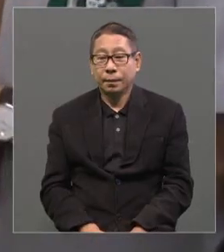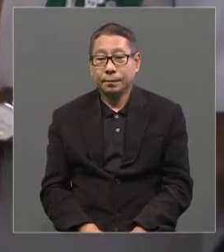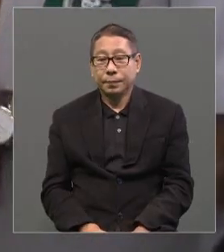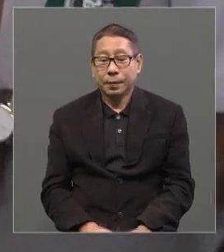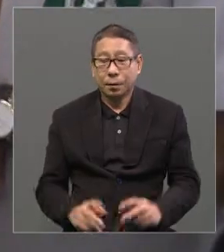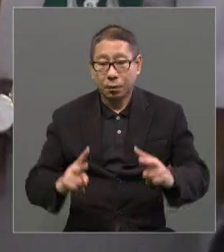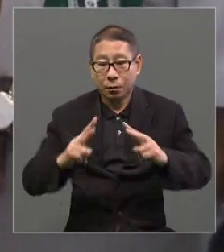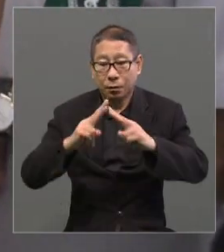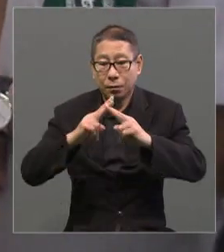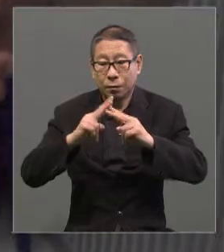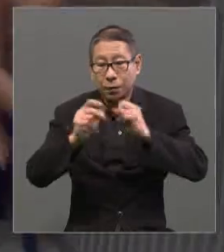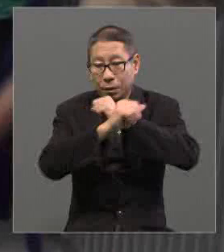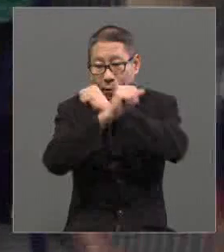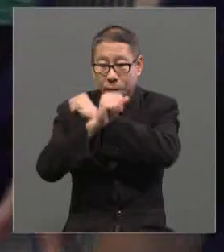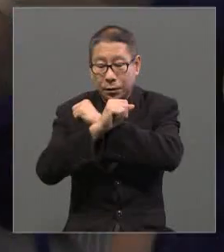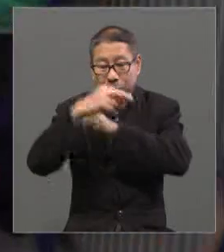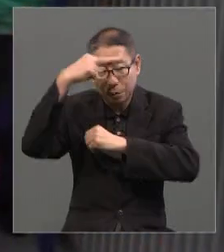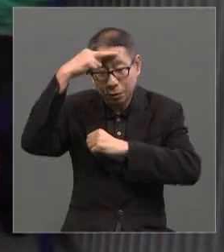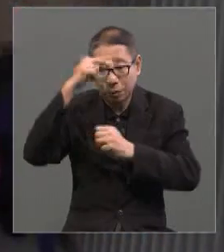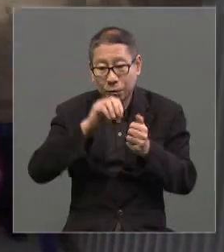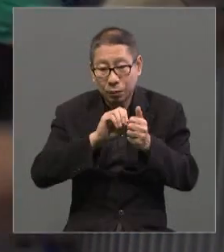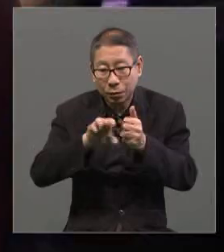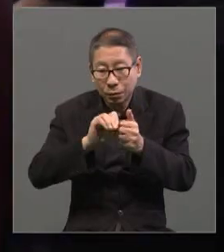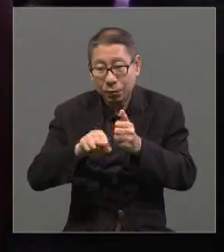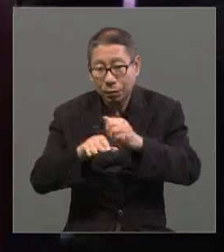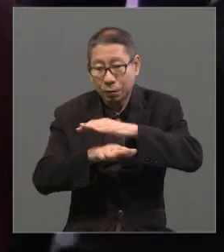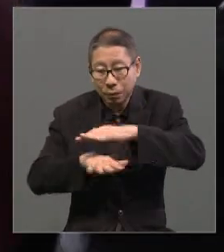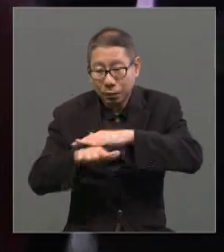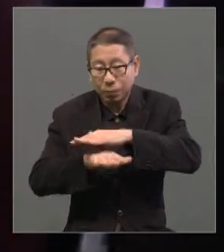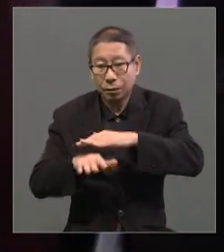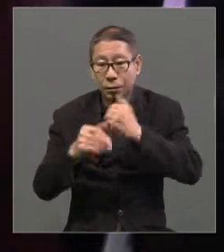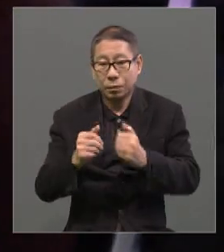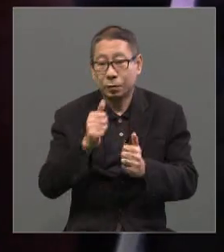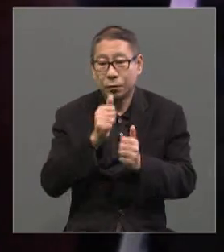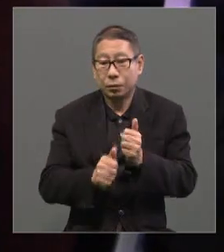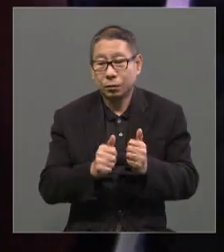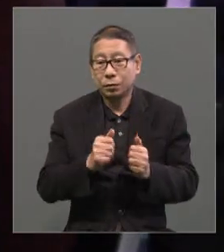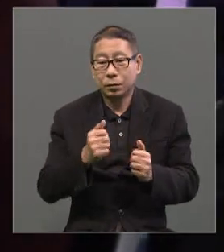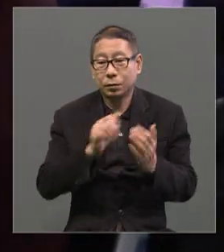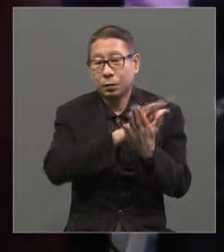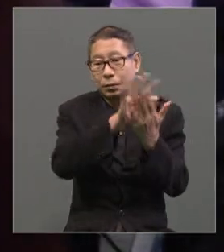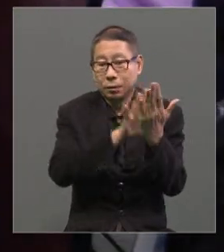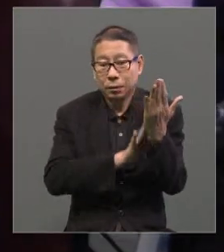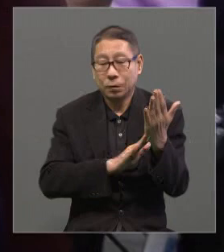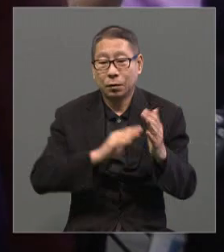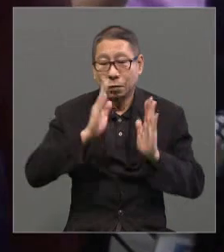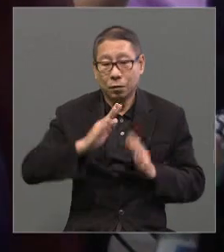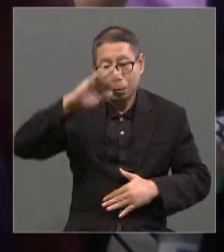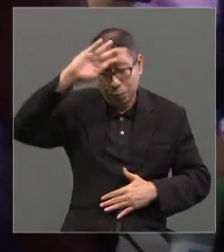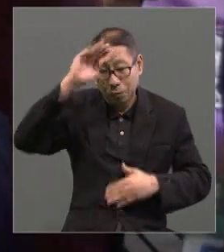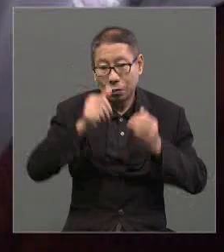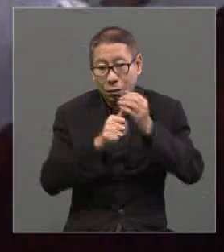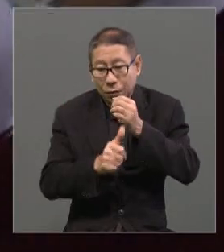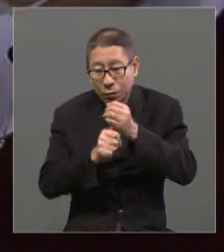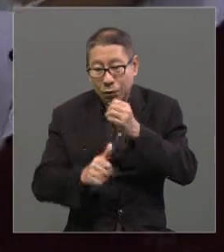ทางกรมควบคุมโรคก็ให้ข้อมูลเพิ่มเติมมาด้วยนะครับคุณผู้ชมอันนี้ไม่ใช่แค่จังหวัดชัยภูมินะทุกที่เลยนะผู้ป่วยท้องร่วงท้องเสียจาก